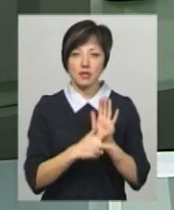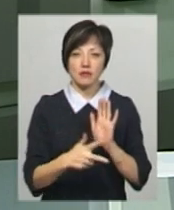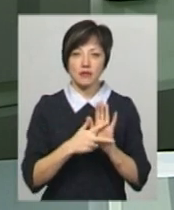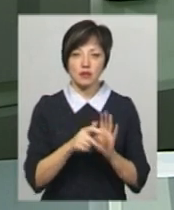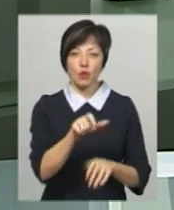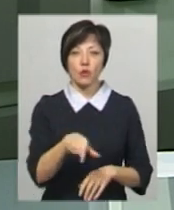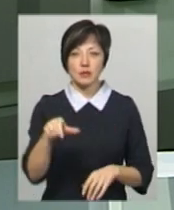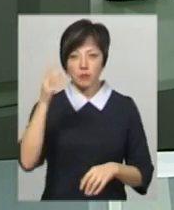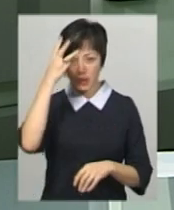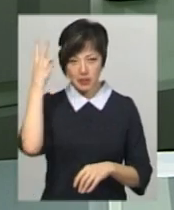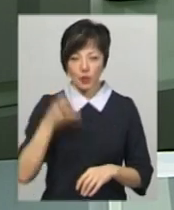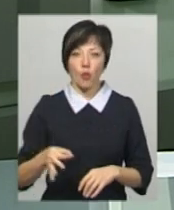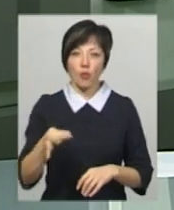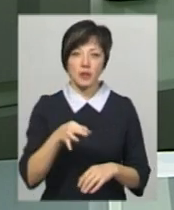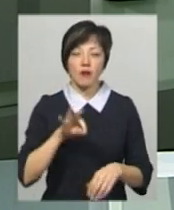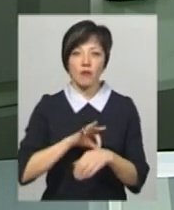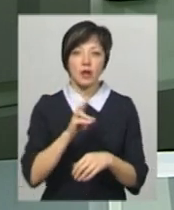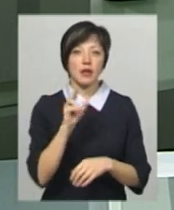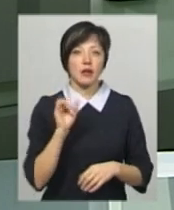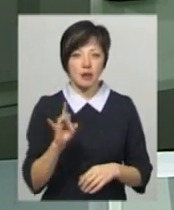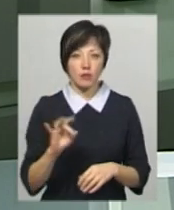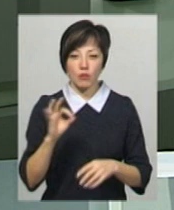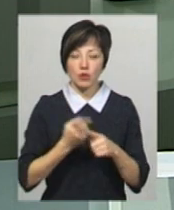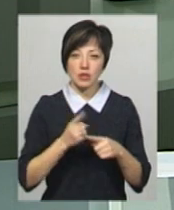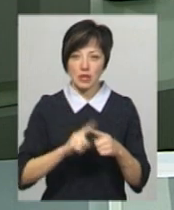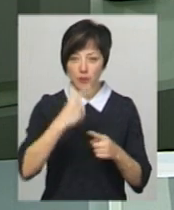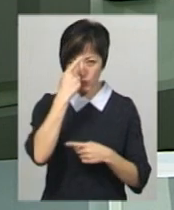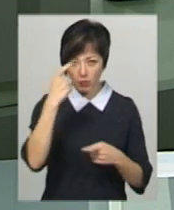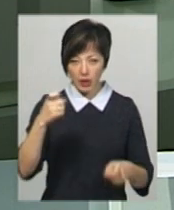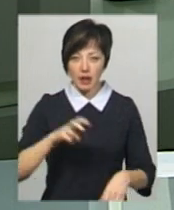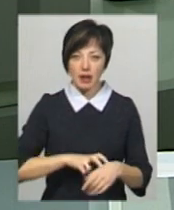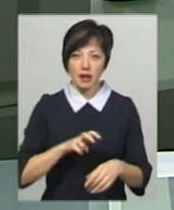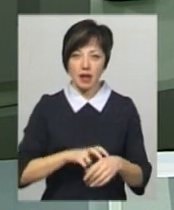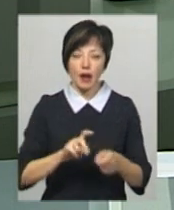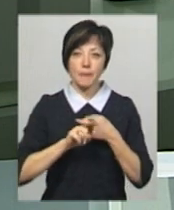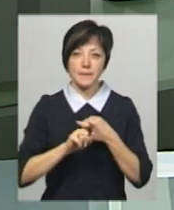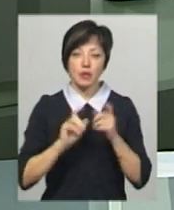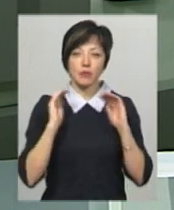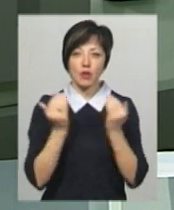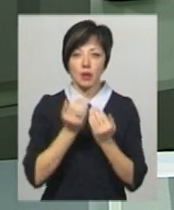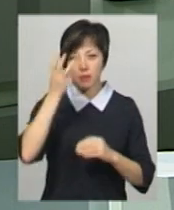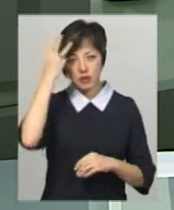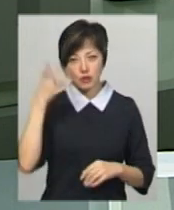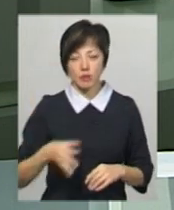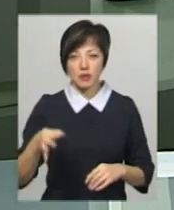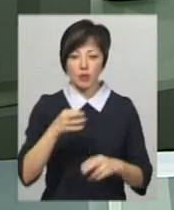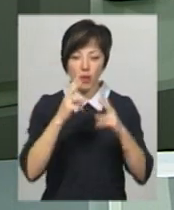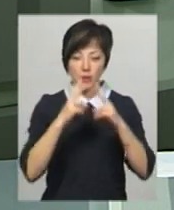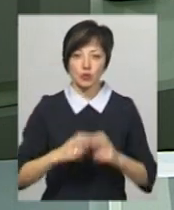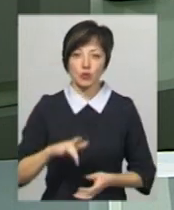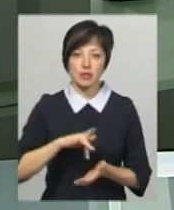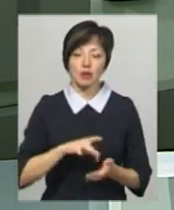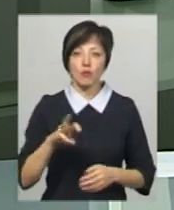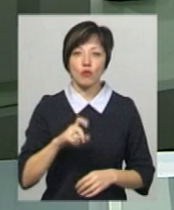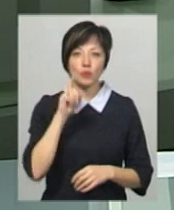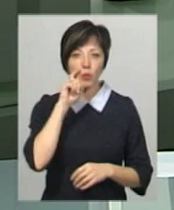188 осіб в Хмельницькій області хворі на кір. Про це повідомляє лікар-епідеміолог Хмельницького обласного лабораторного центру